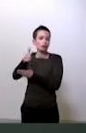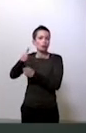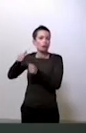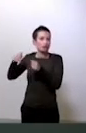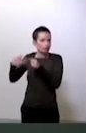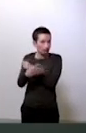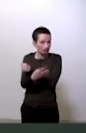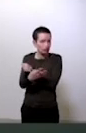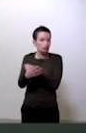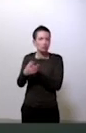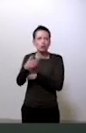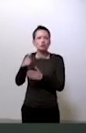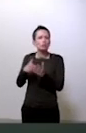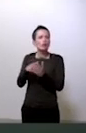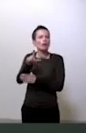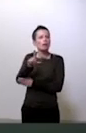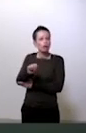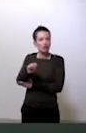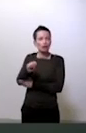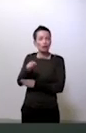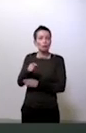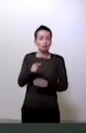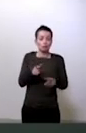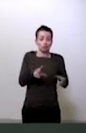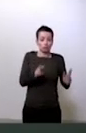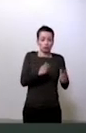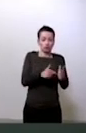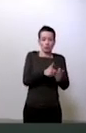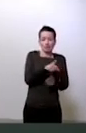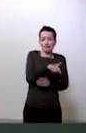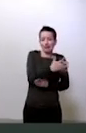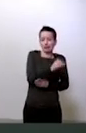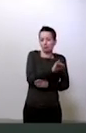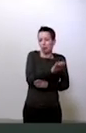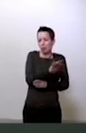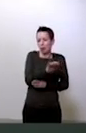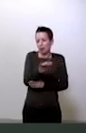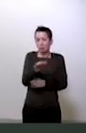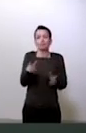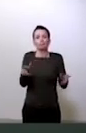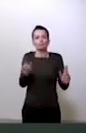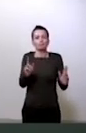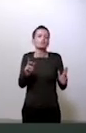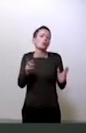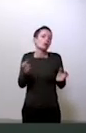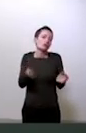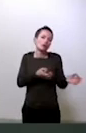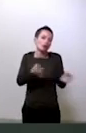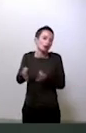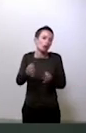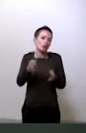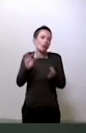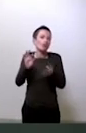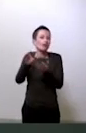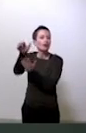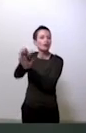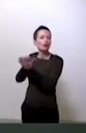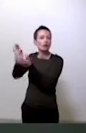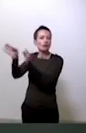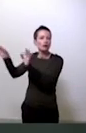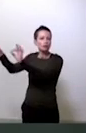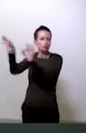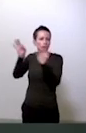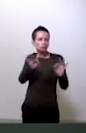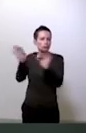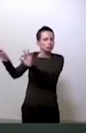sur les exercices 2015 et suivants. Donc régulièrement, nous allons citer quelques phrases de ce rapport qui